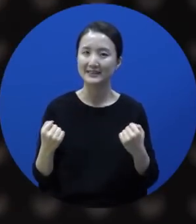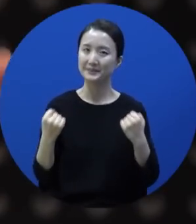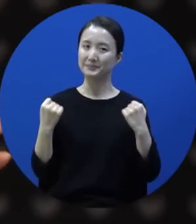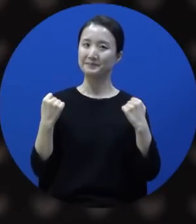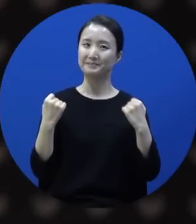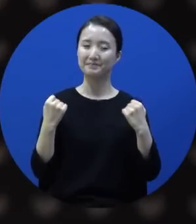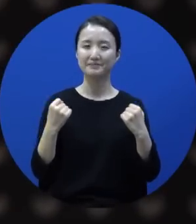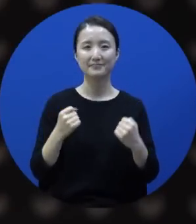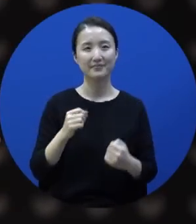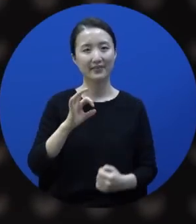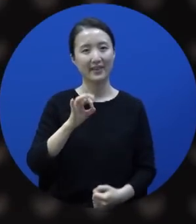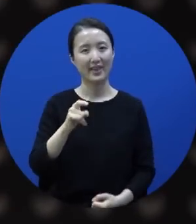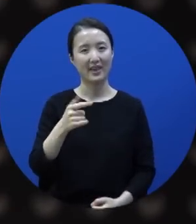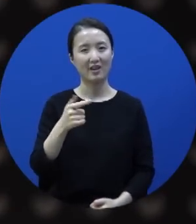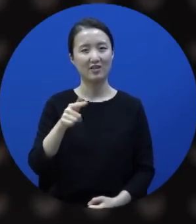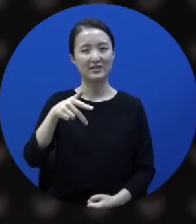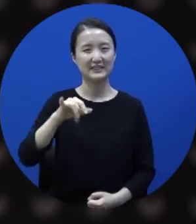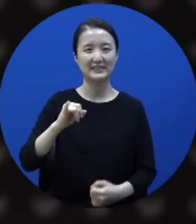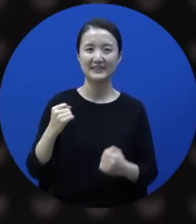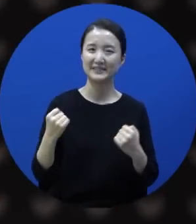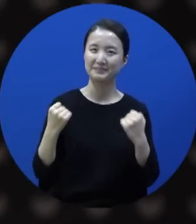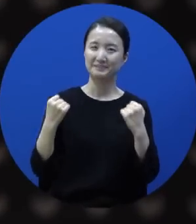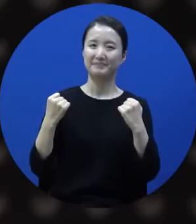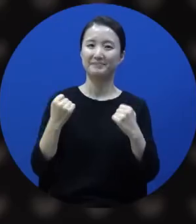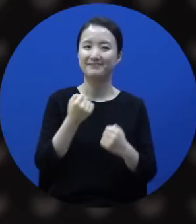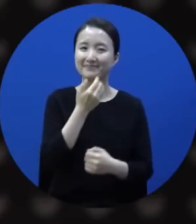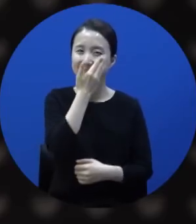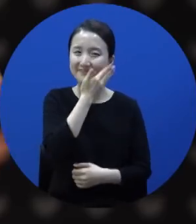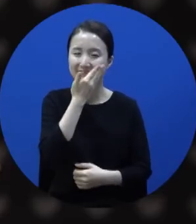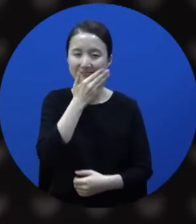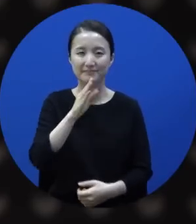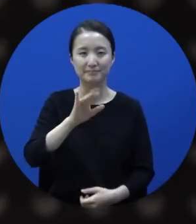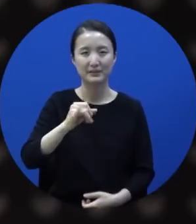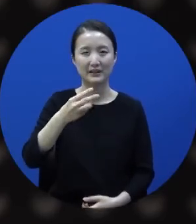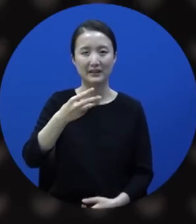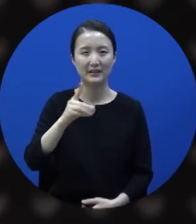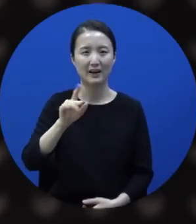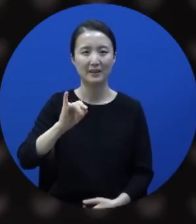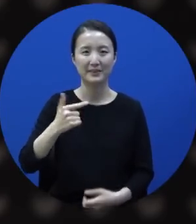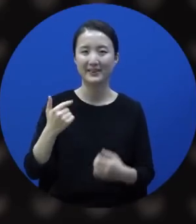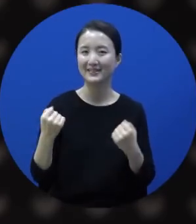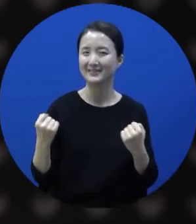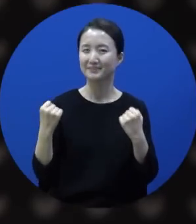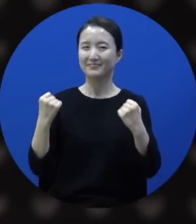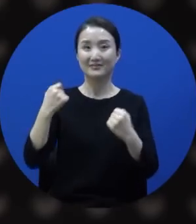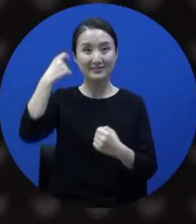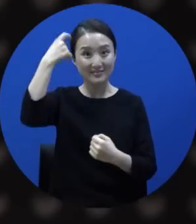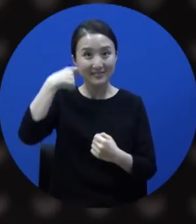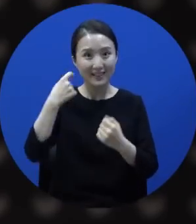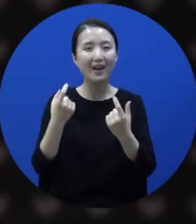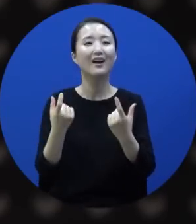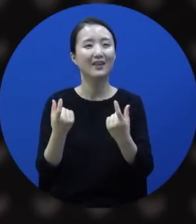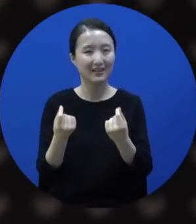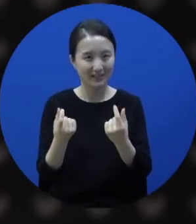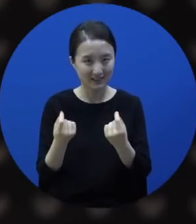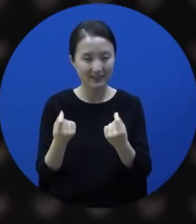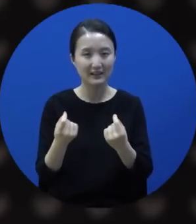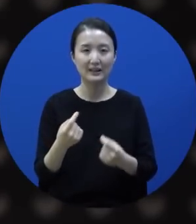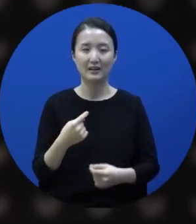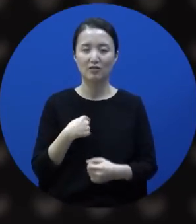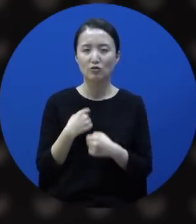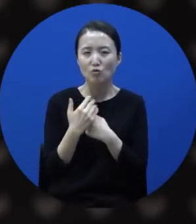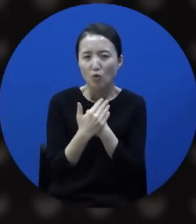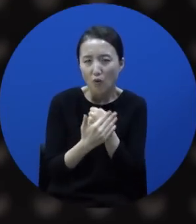튀는, 발랄한, 상큼한 이런 것들의 에너지가 남들에게 전해지길 바라면서 저는 그렇게